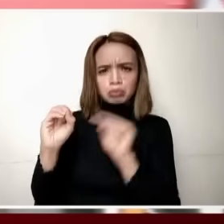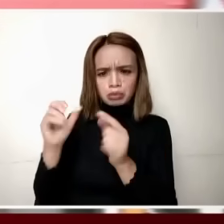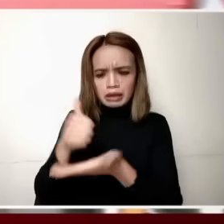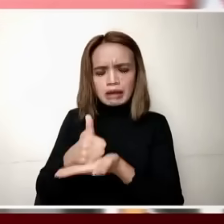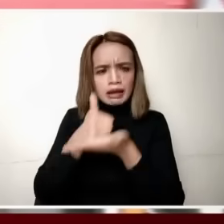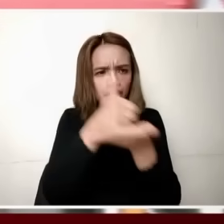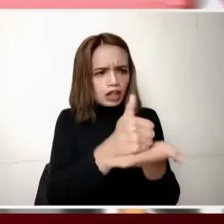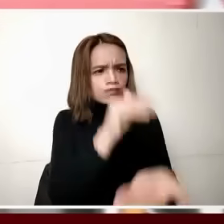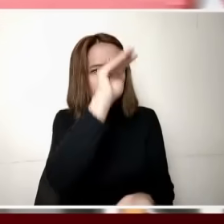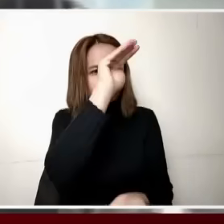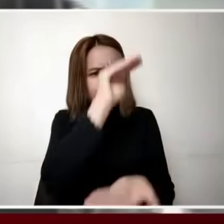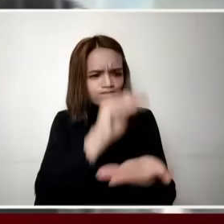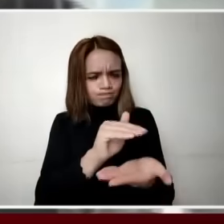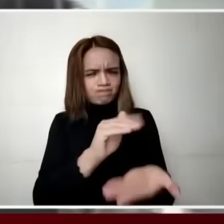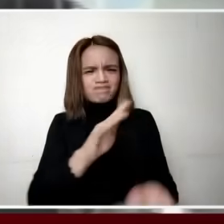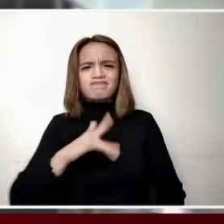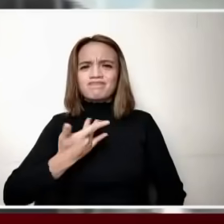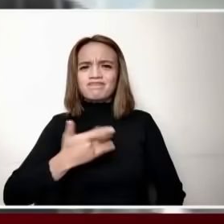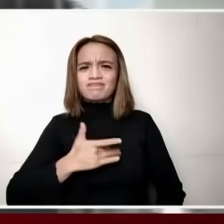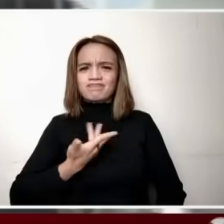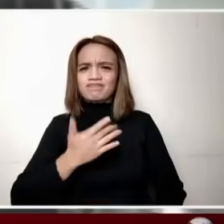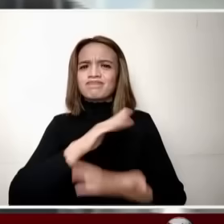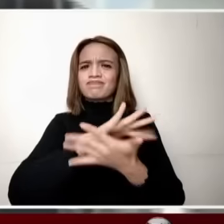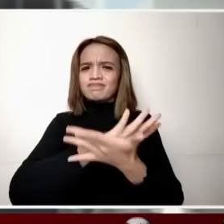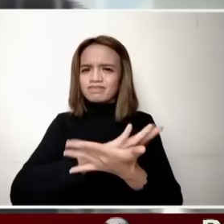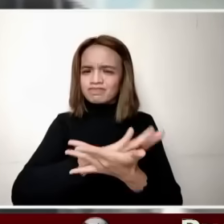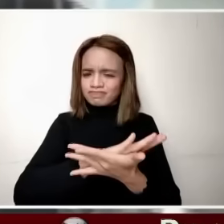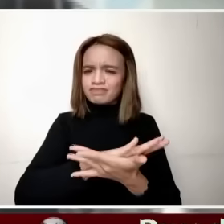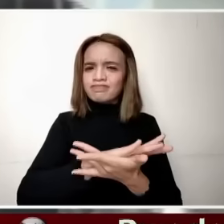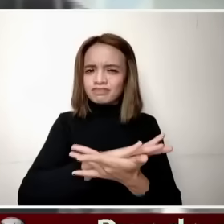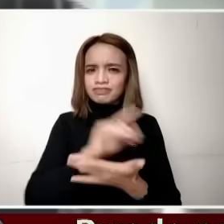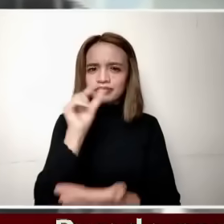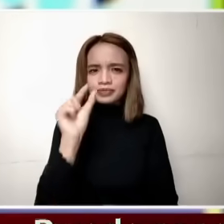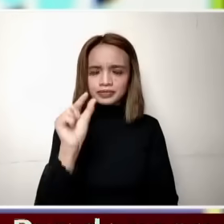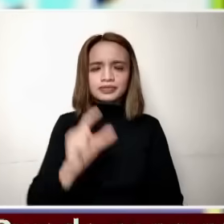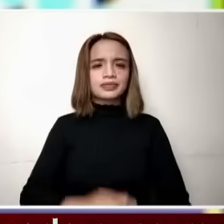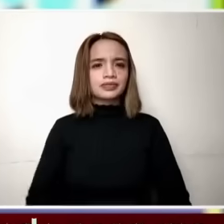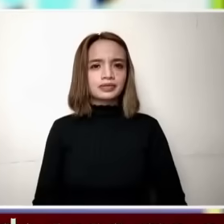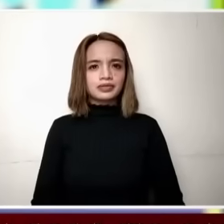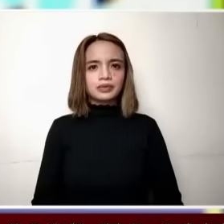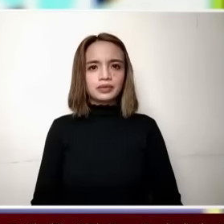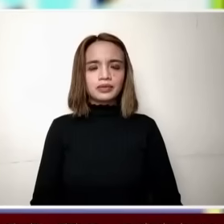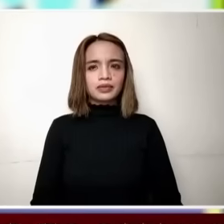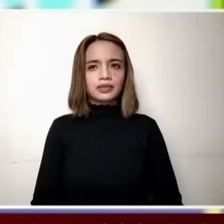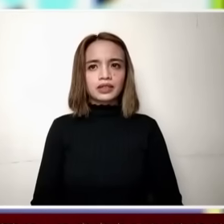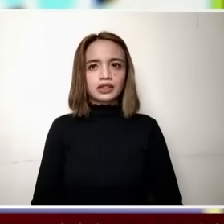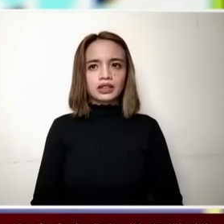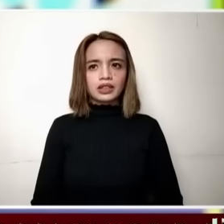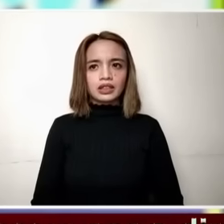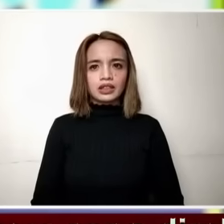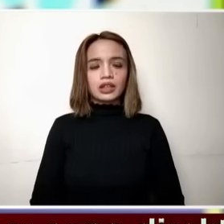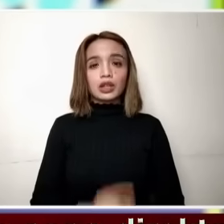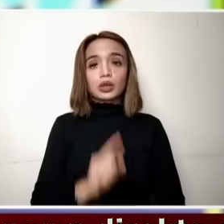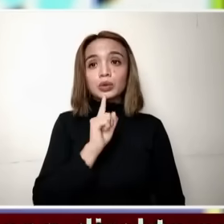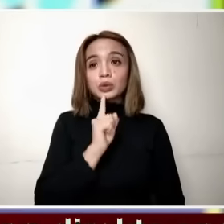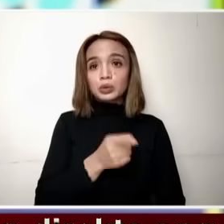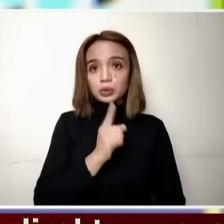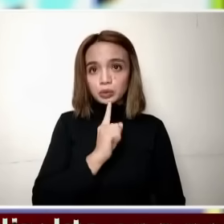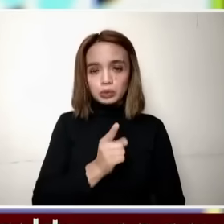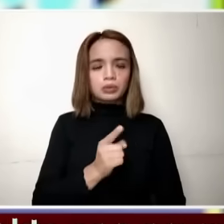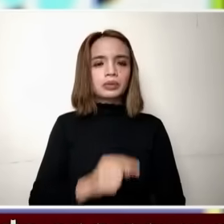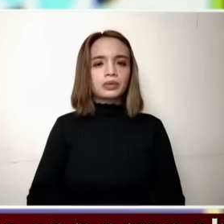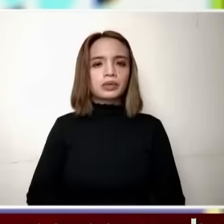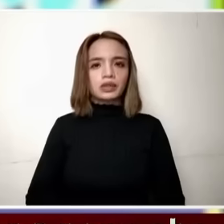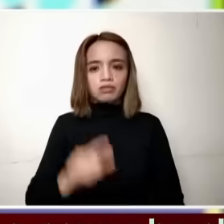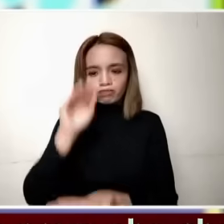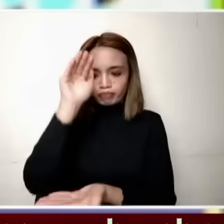ng sintomas sa mga pasyenteng may mild cases ng COVID-19. It really had diminished the signs and symptoms